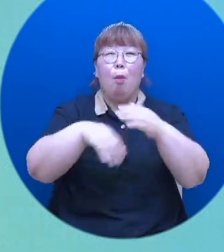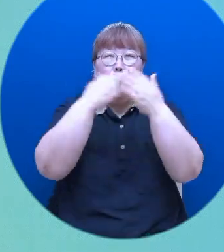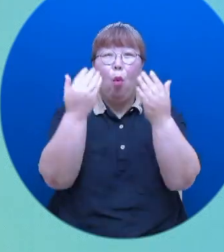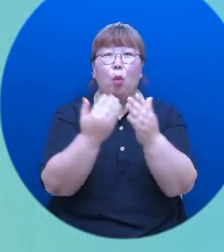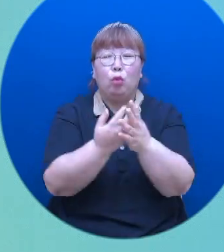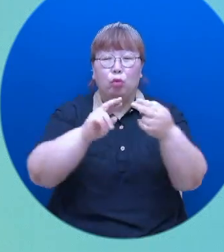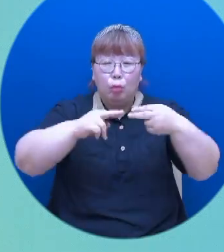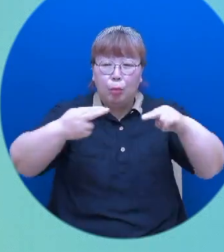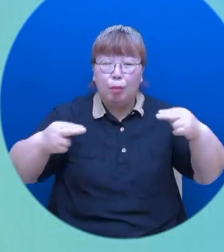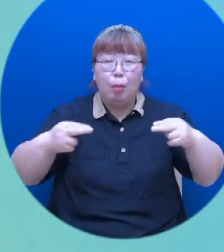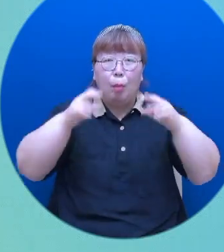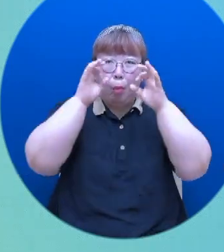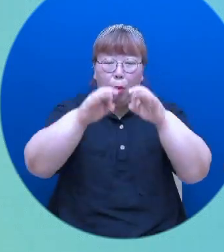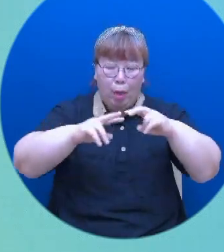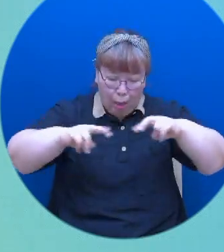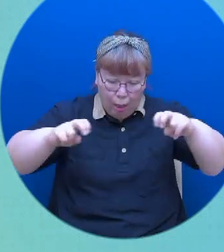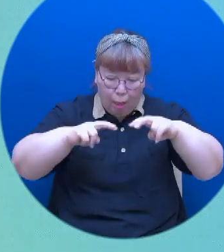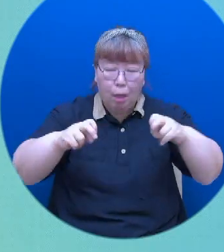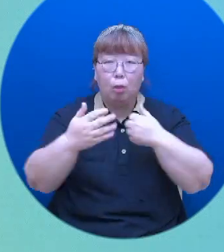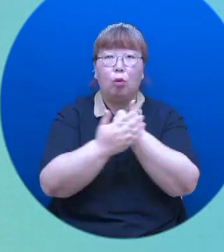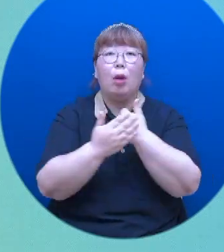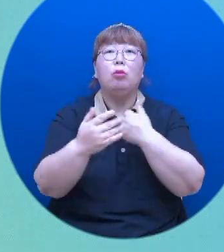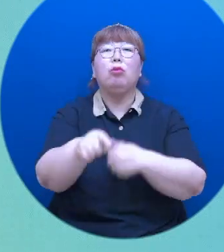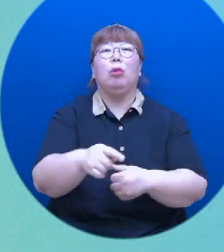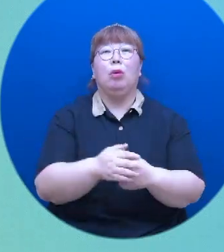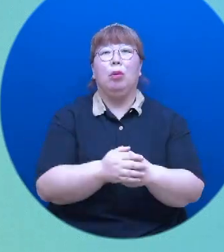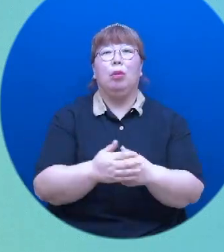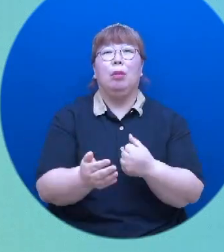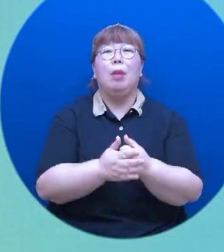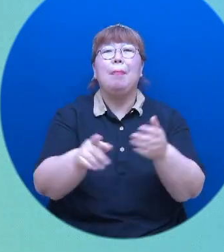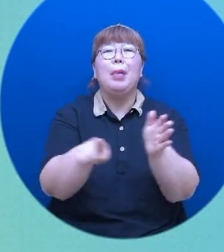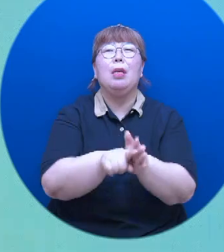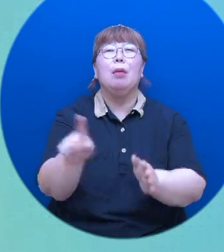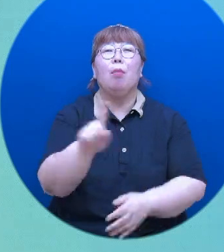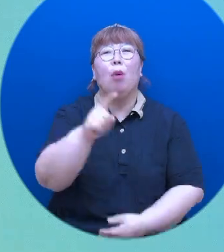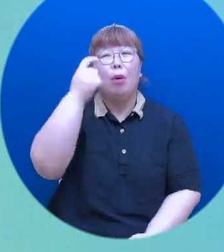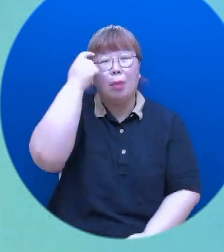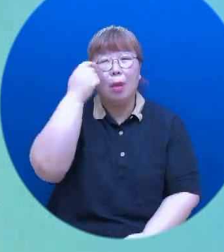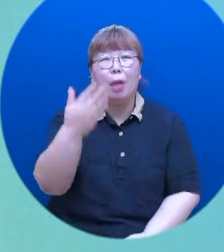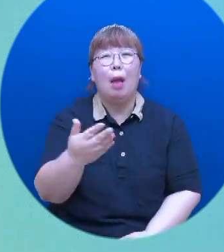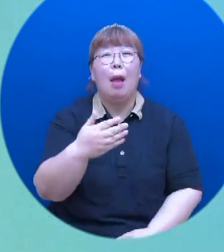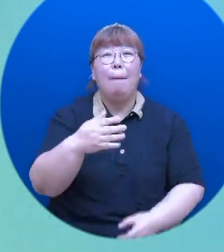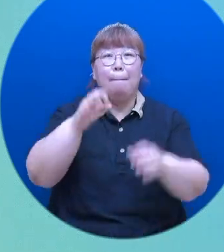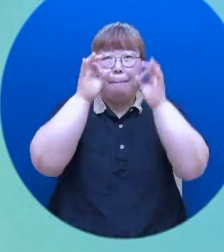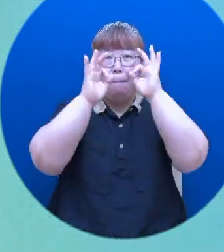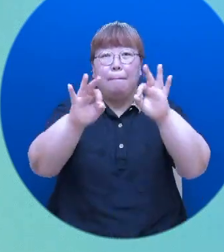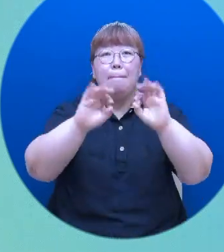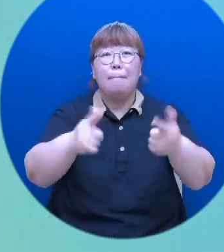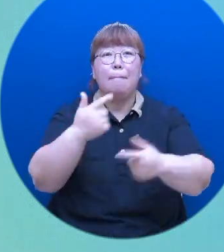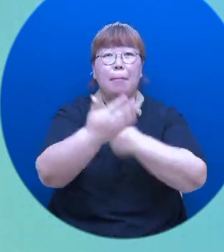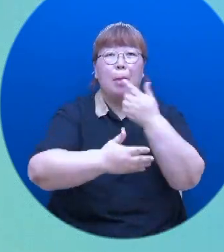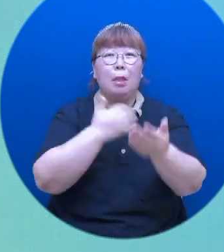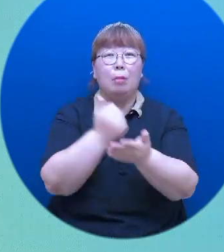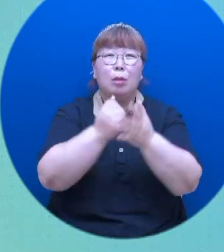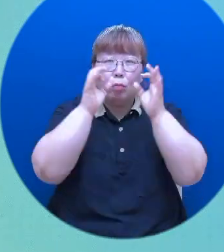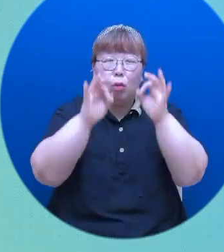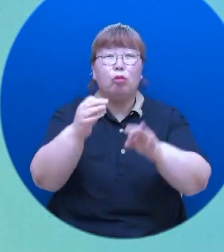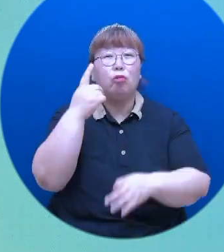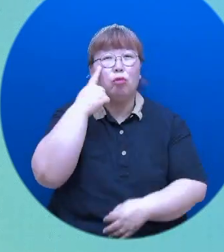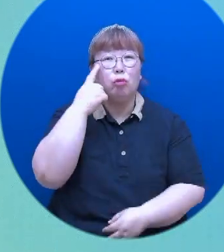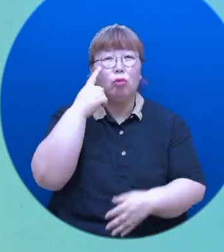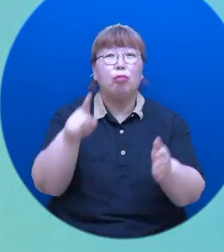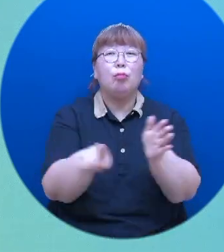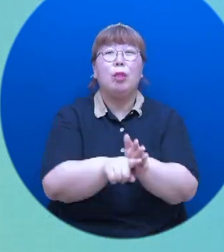보이는 사진기예요. 믿음이 무엇입니까? 보이지 않는 하나님을 보는 눈입니다. 믿음이